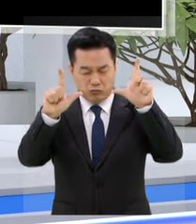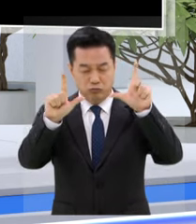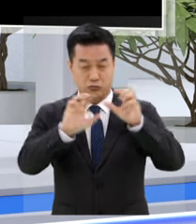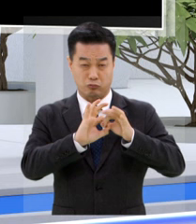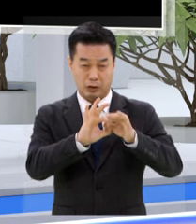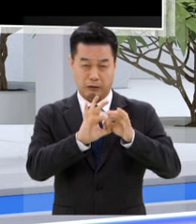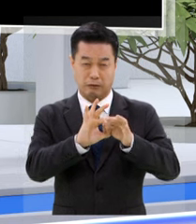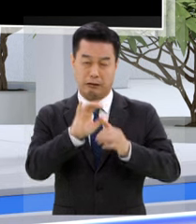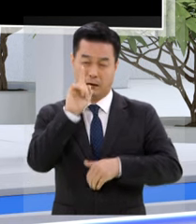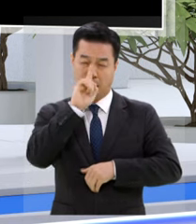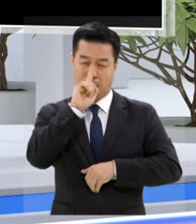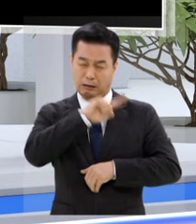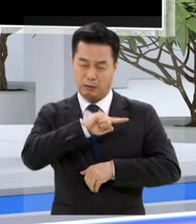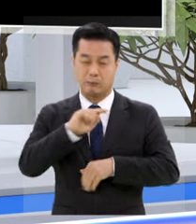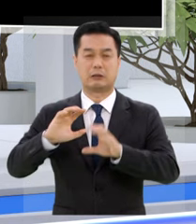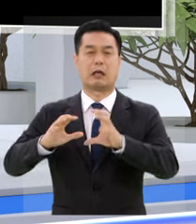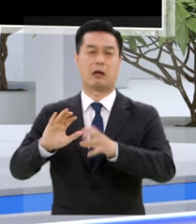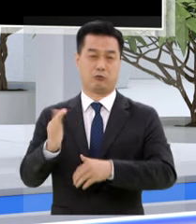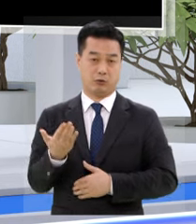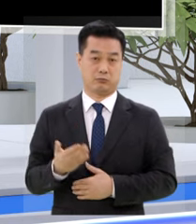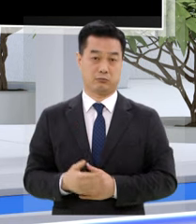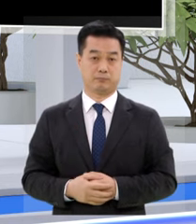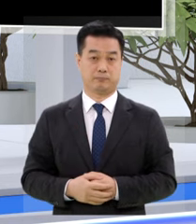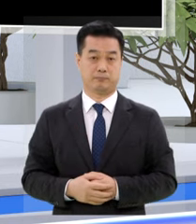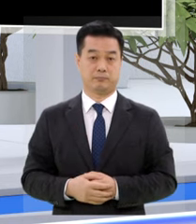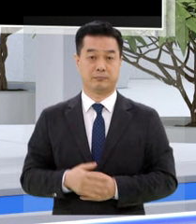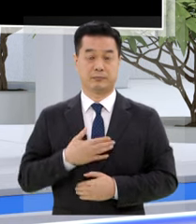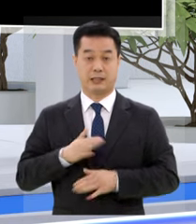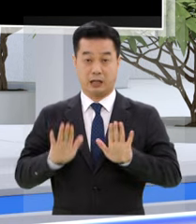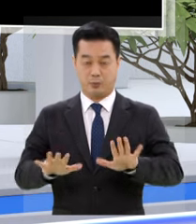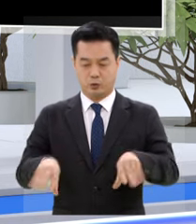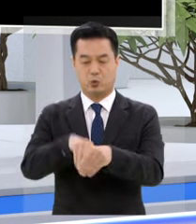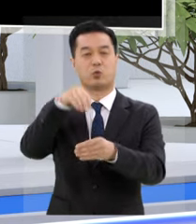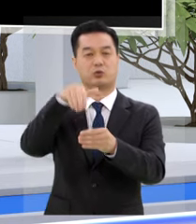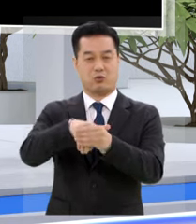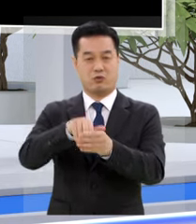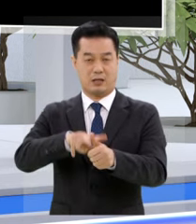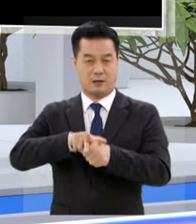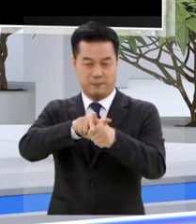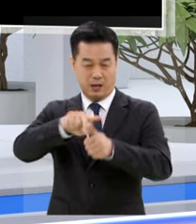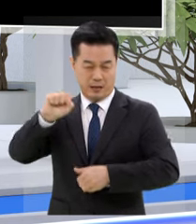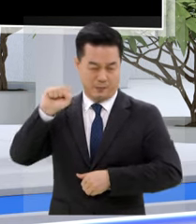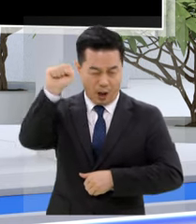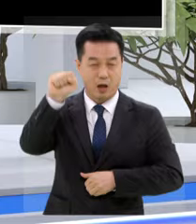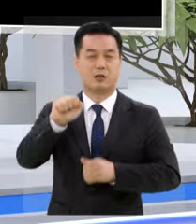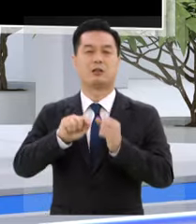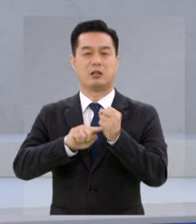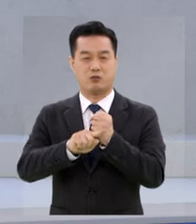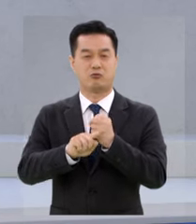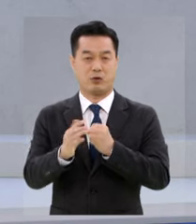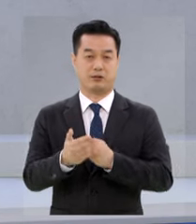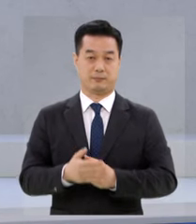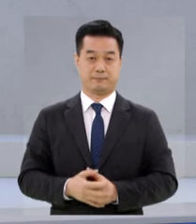되고 말았습니다 제가 이번 총선에 출사표를 던진 이유기도